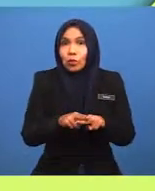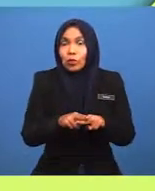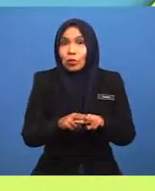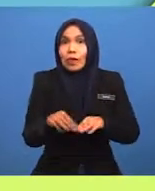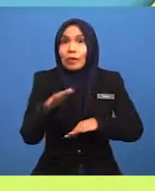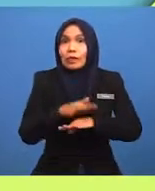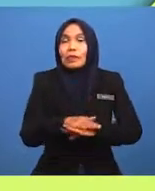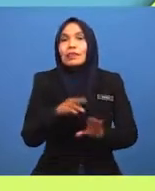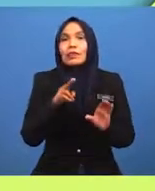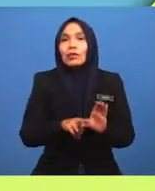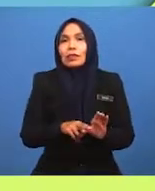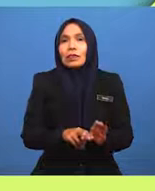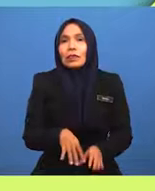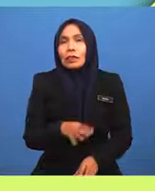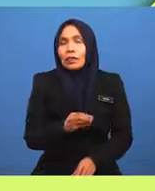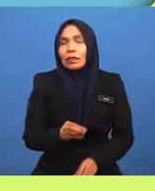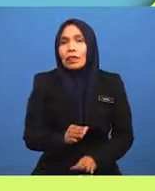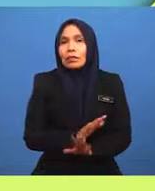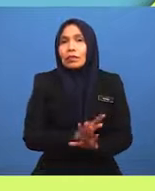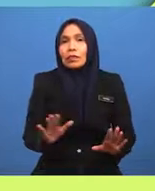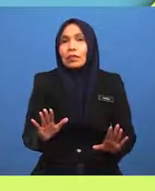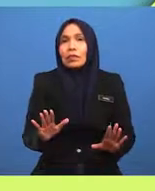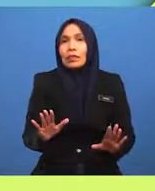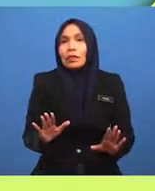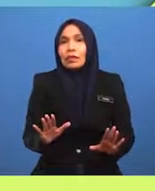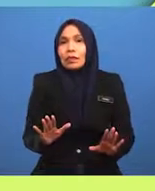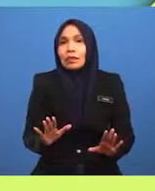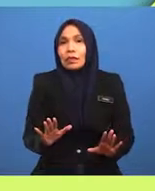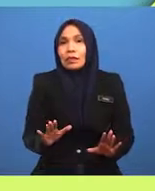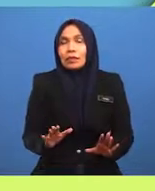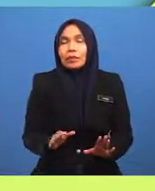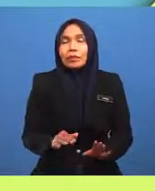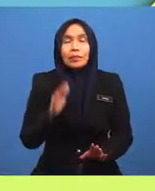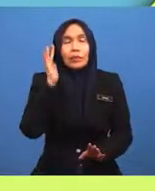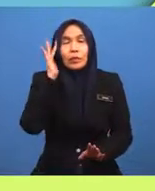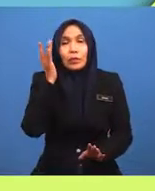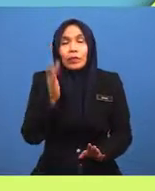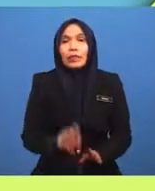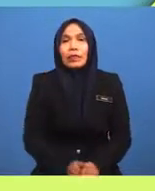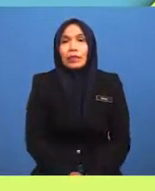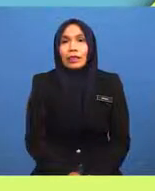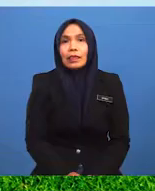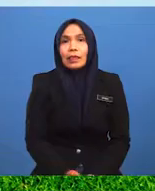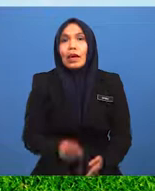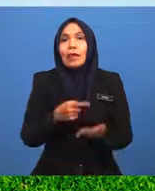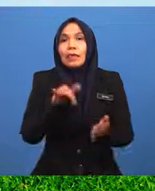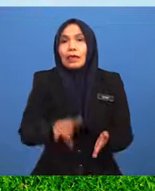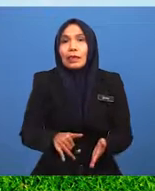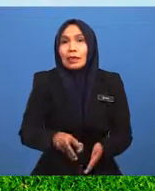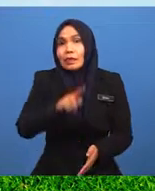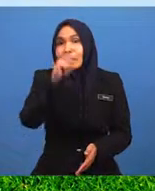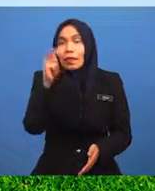dan tidak pedulikan apa yang ditanyakan oleh ayahnya.